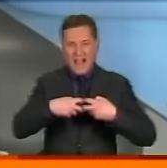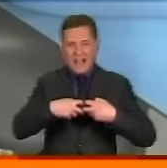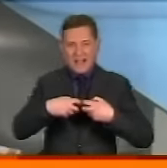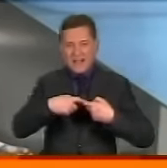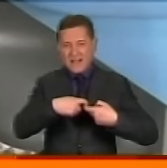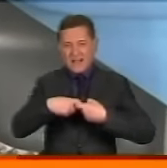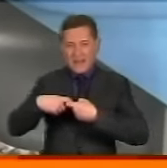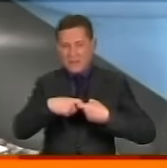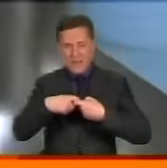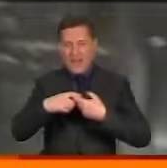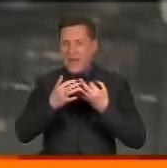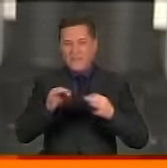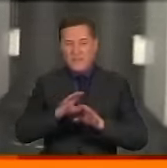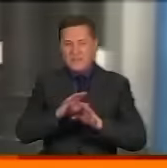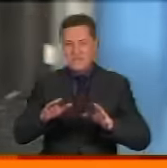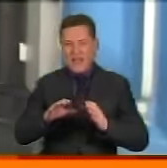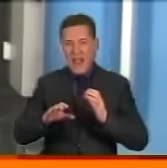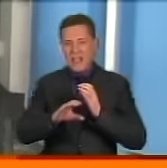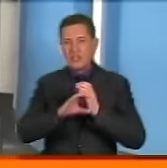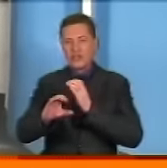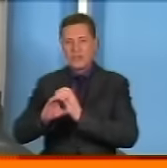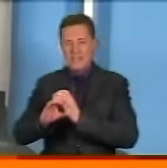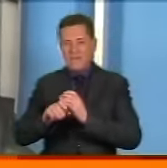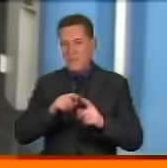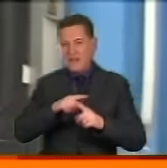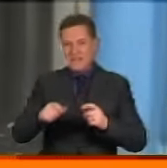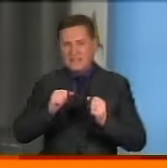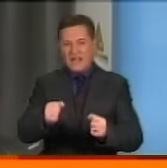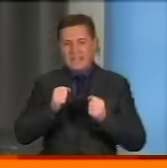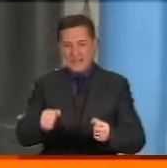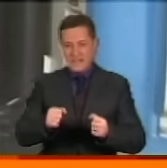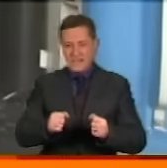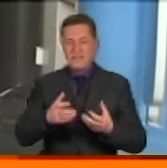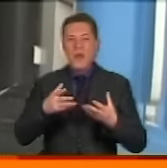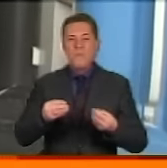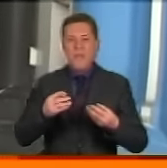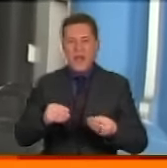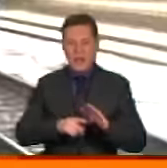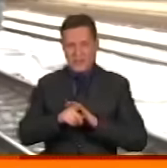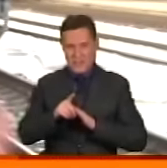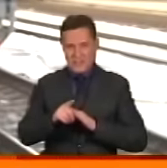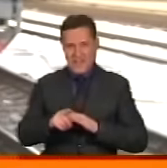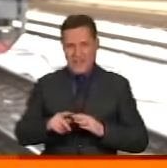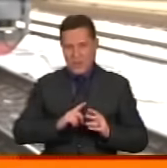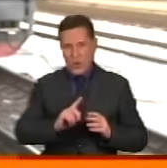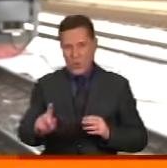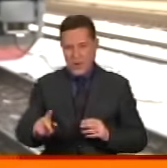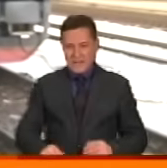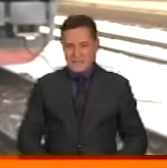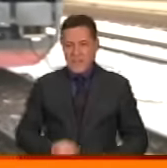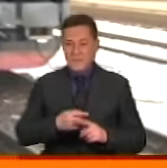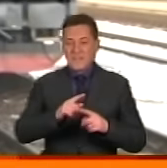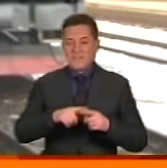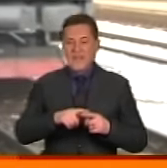всьому составу різко... Тобто м'яко починає рух? Так, він м'яко рухається. Оце вже, власне,